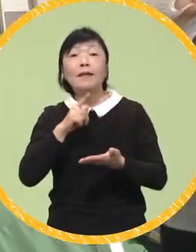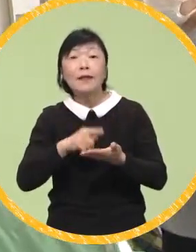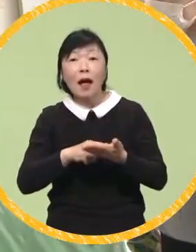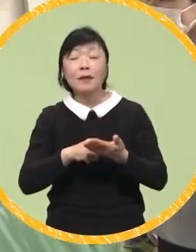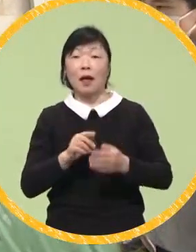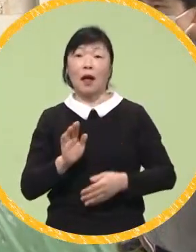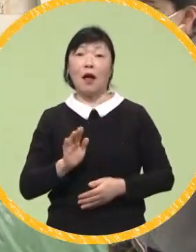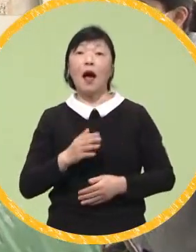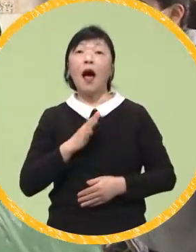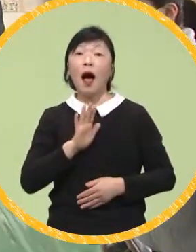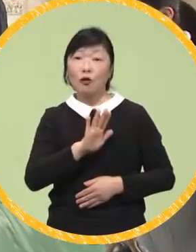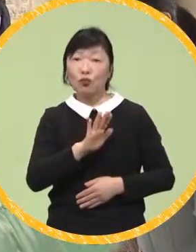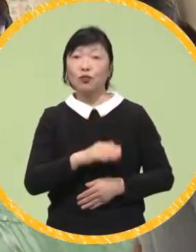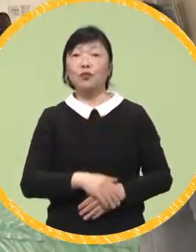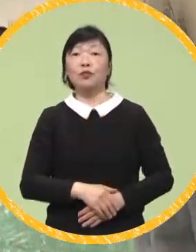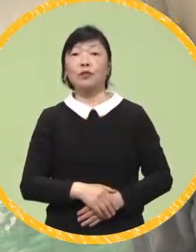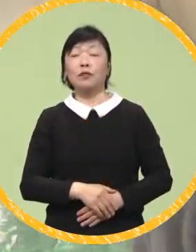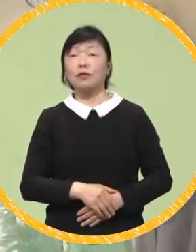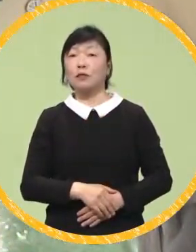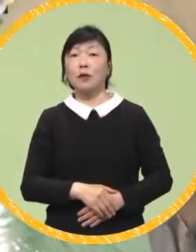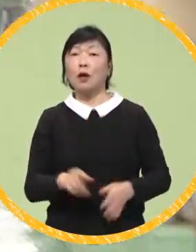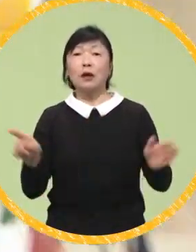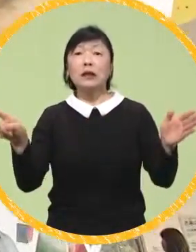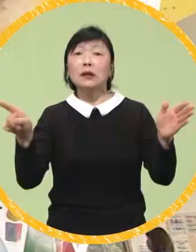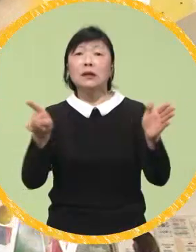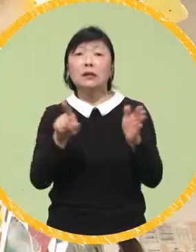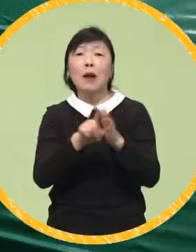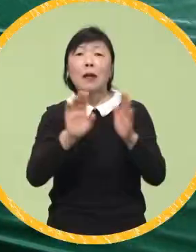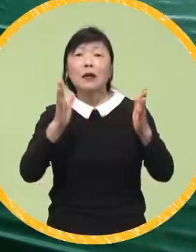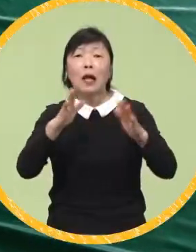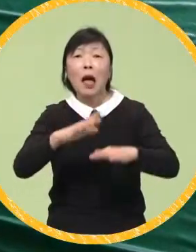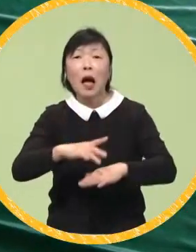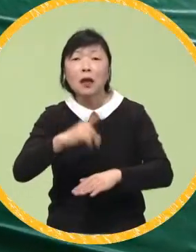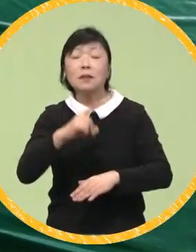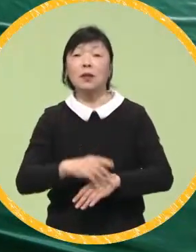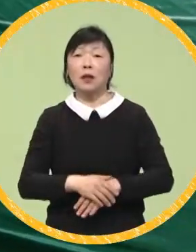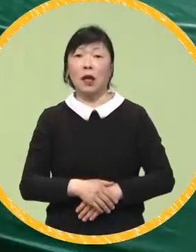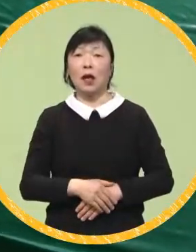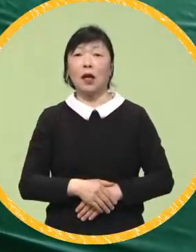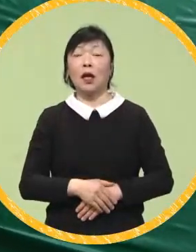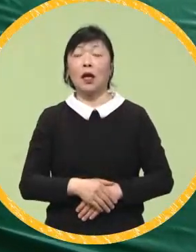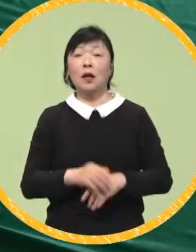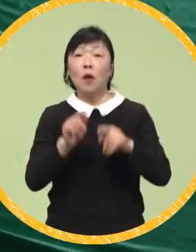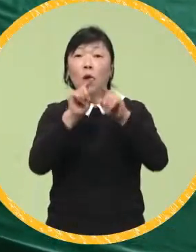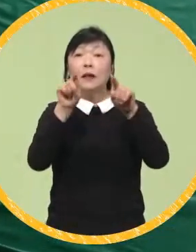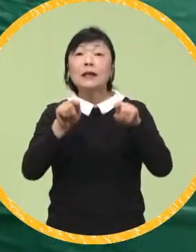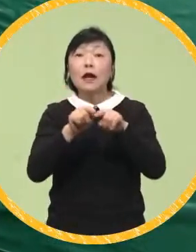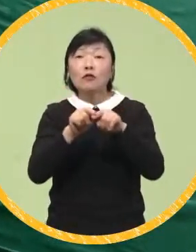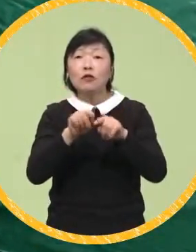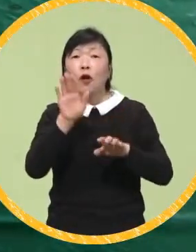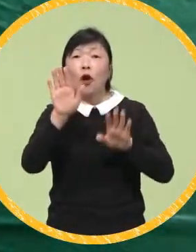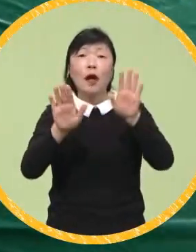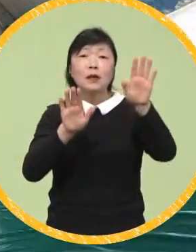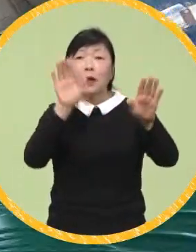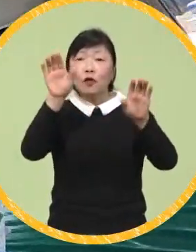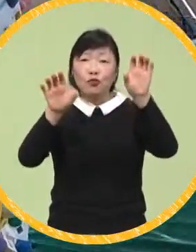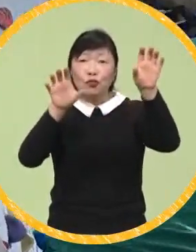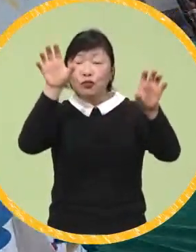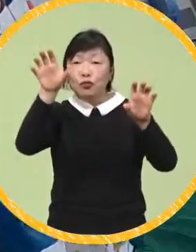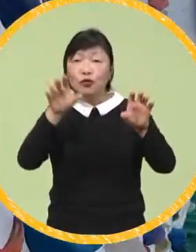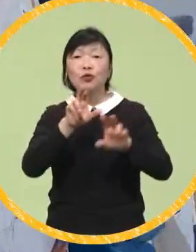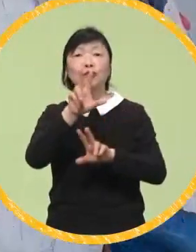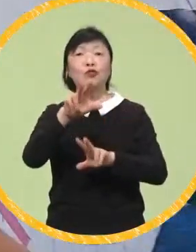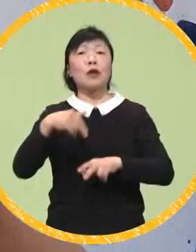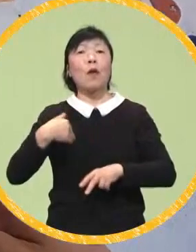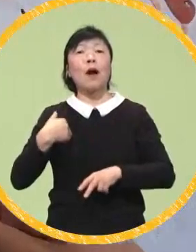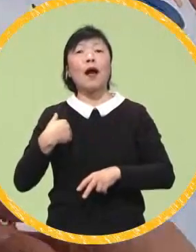2リングおっってことなんです初めてなんでもやっぱりねこれ資格やつ書く奴だなんてルールがわからなかったんで足の